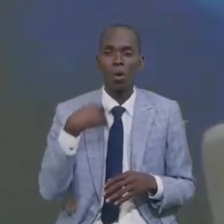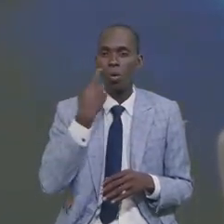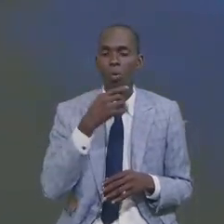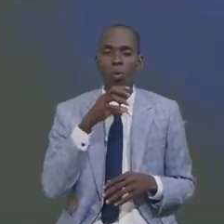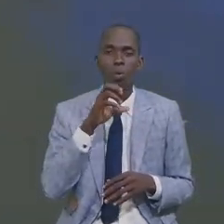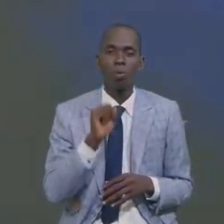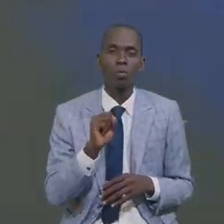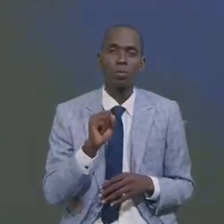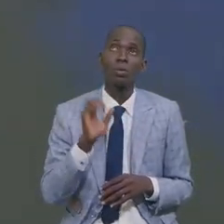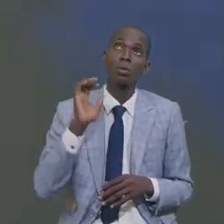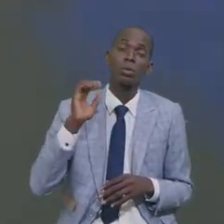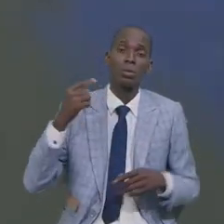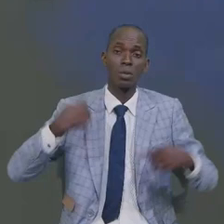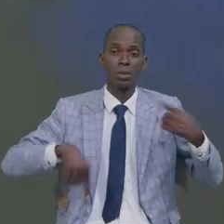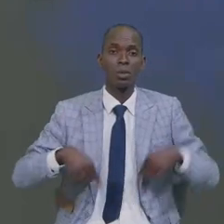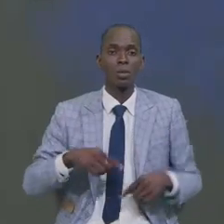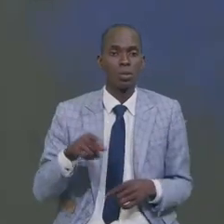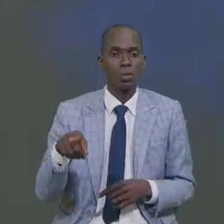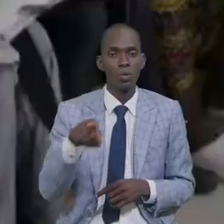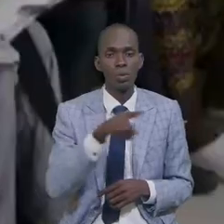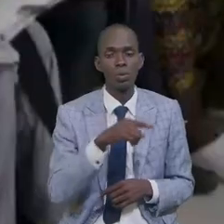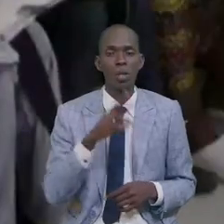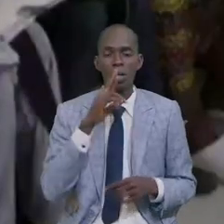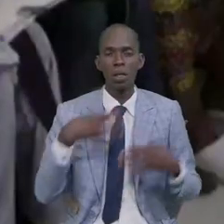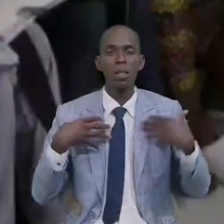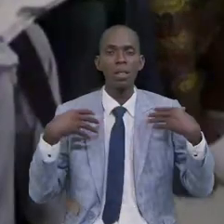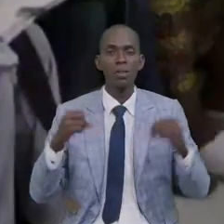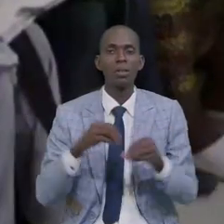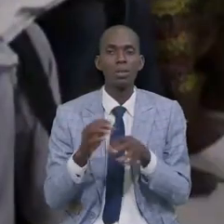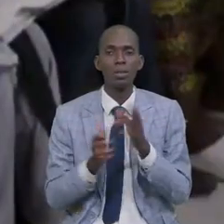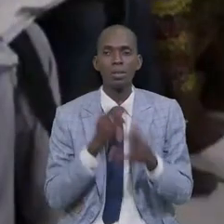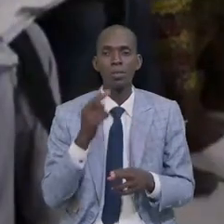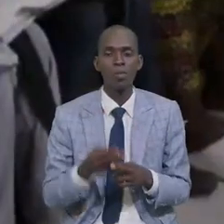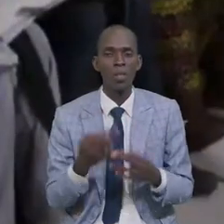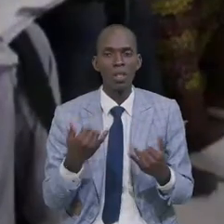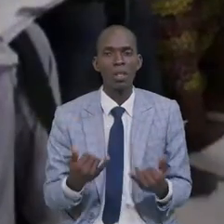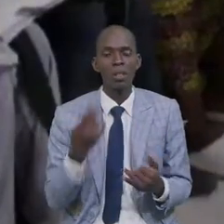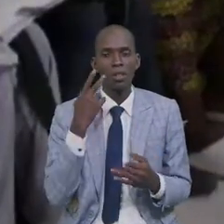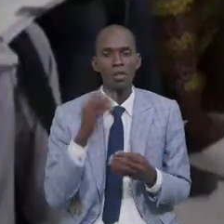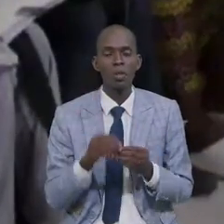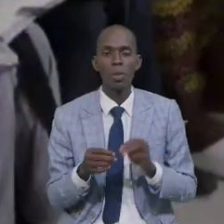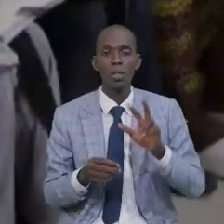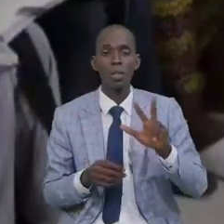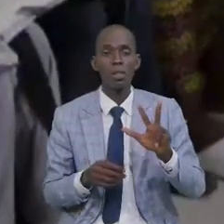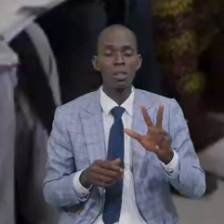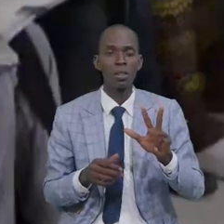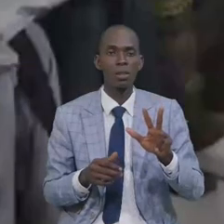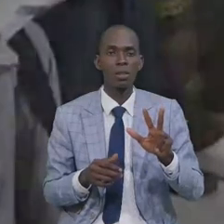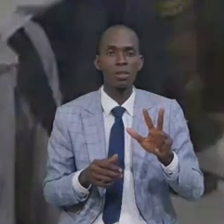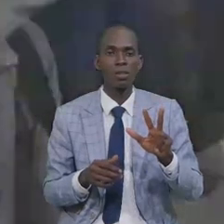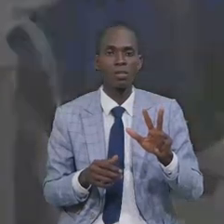Et c'est par ces maîtrisures que tu es guéri au nom de Jésus. Troisième